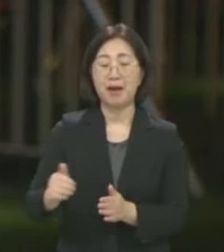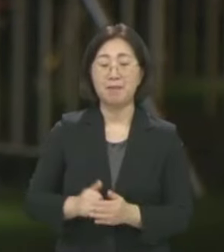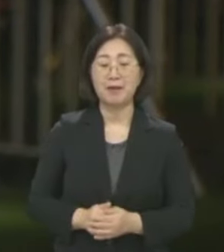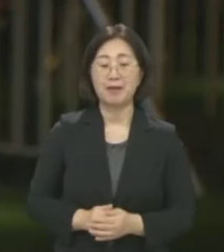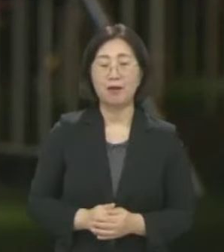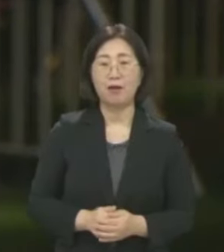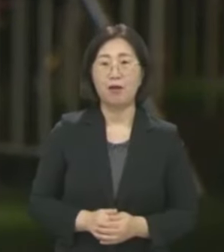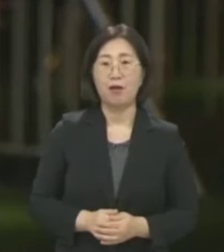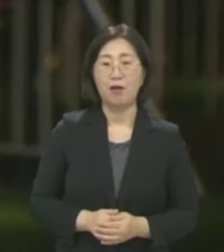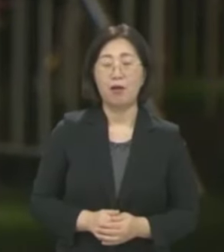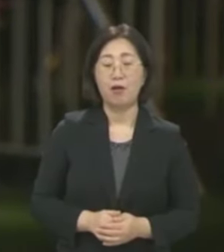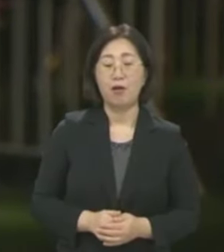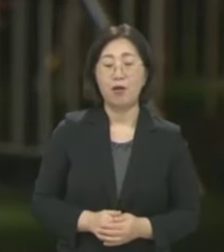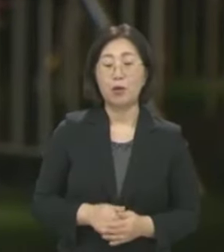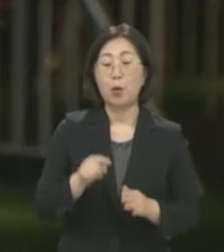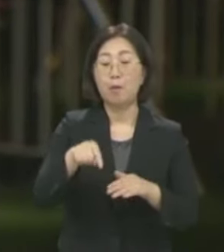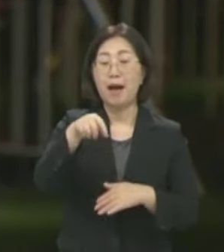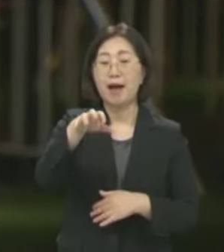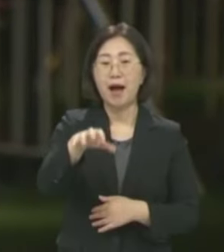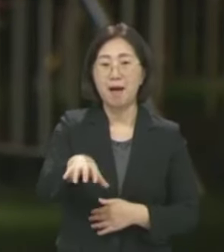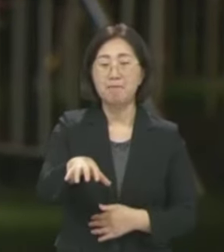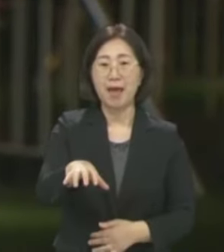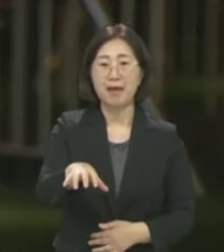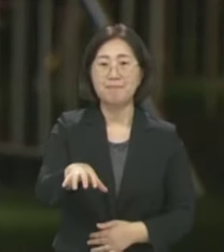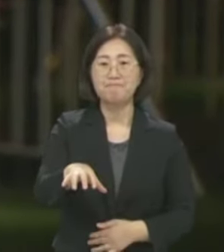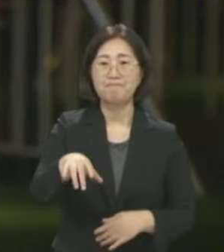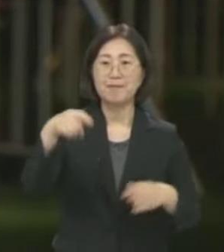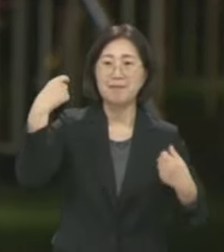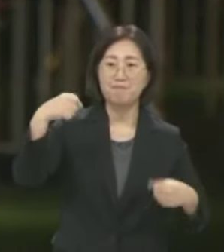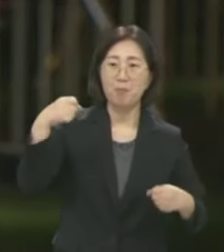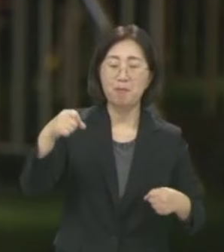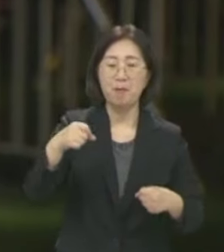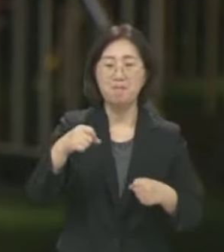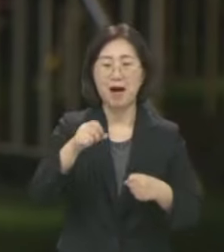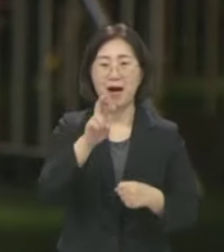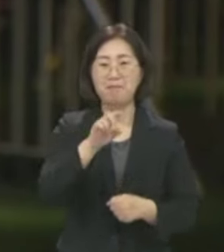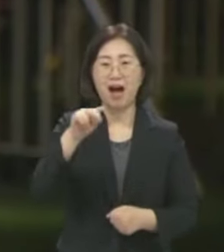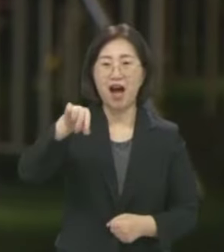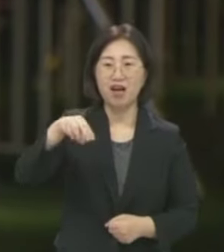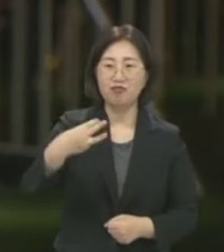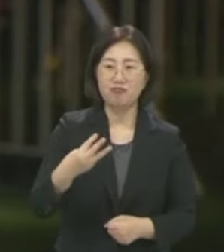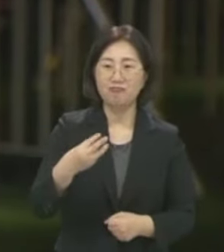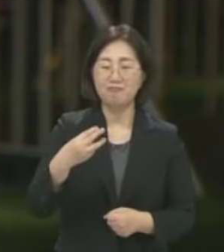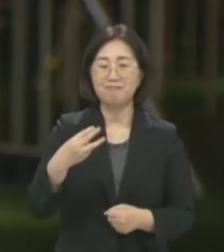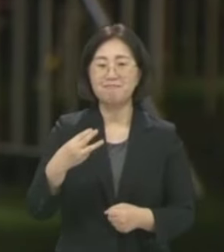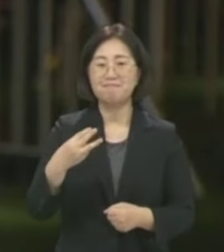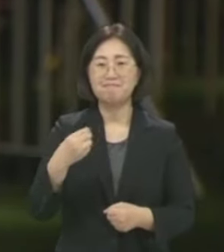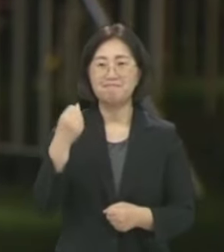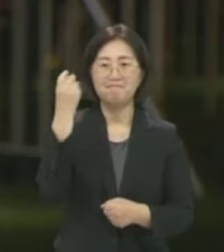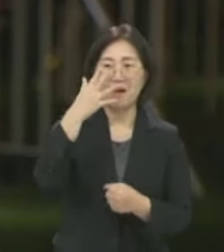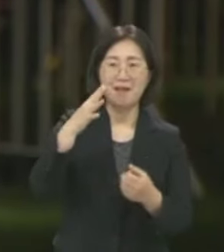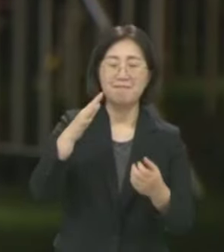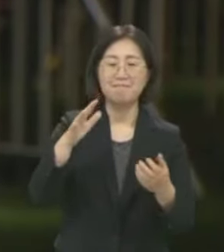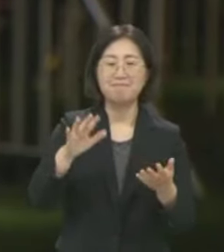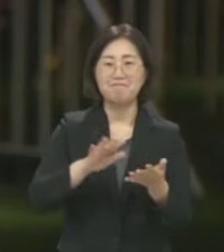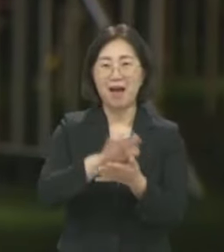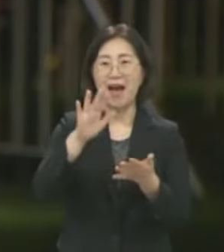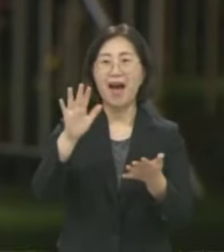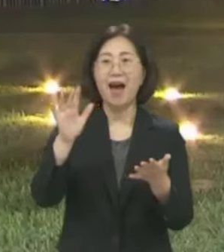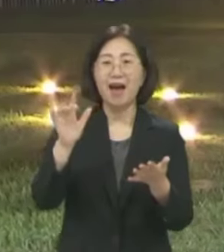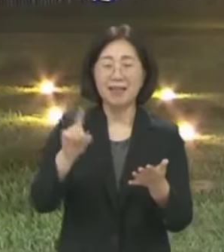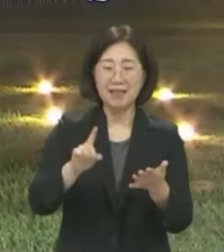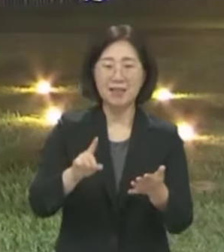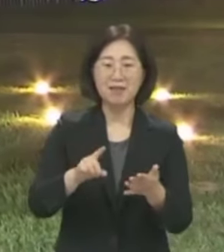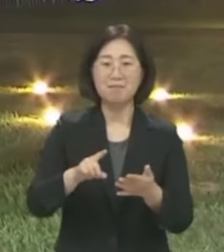바로 진남문 바로 앞에는 버스킹 존이라고 할 수 있는데 여기서 마술도 하기도 하고 인기 어떤 그 음악인들의 악기 연주도 들을 수